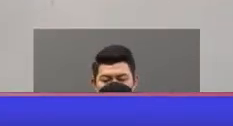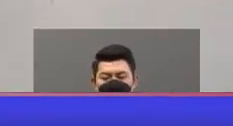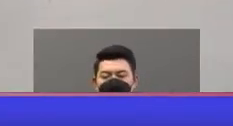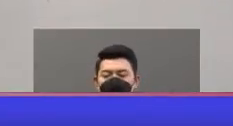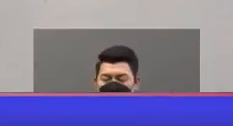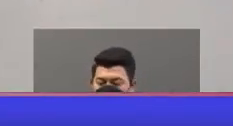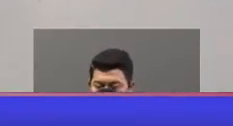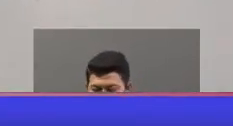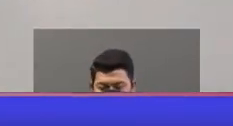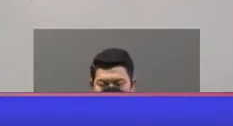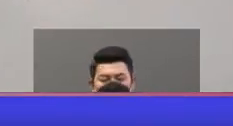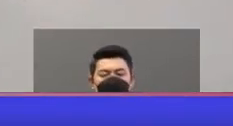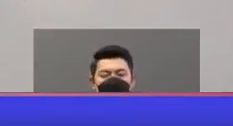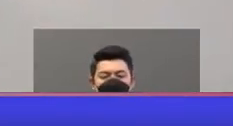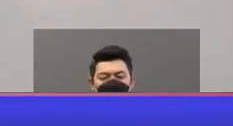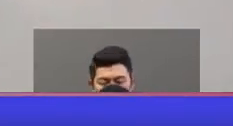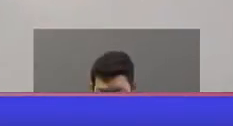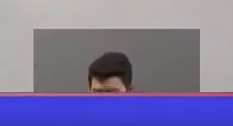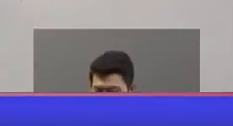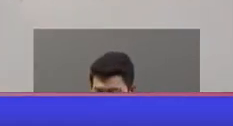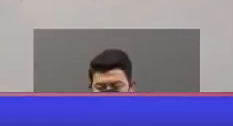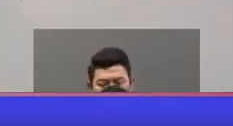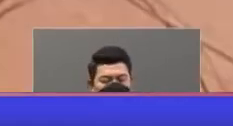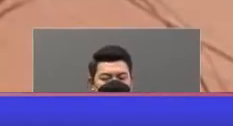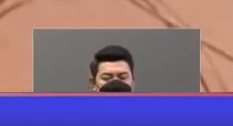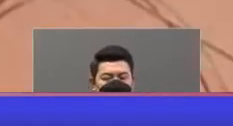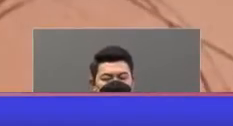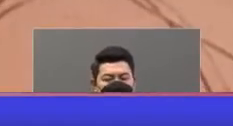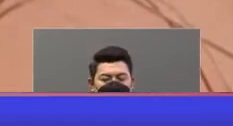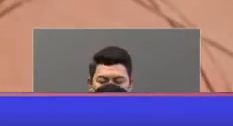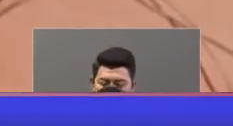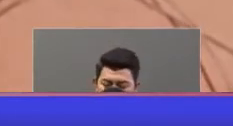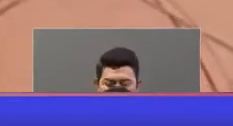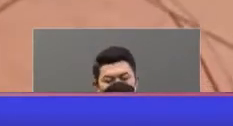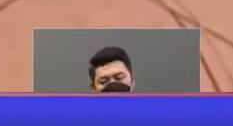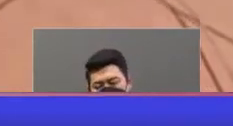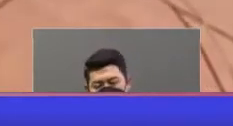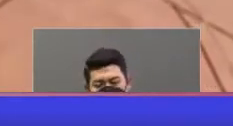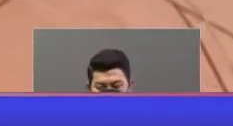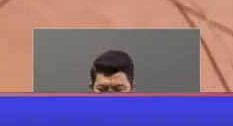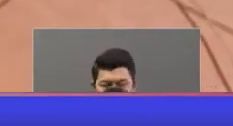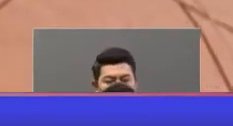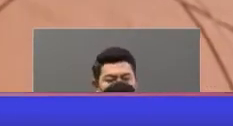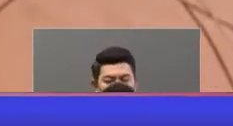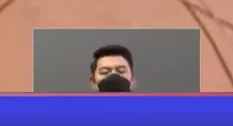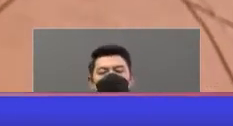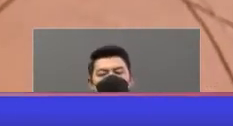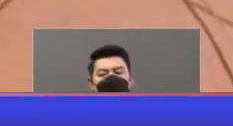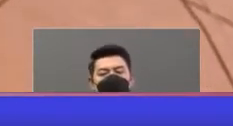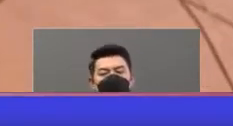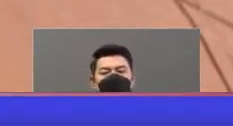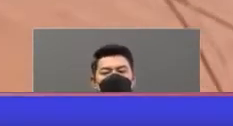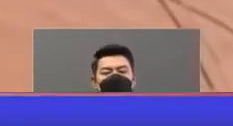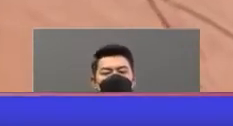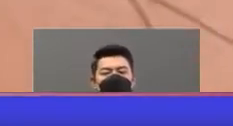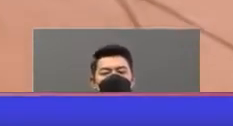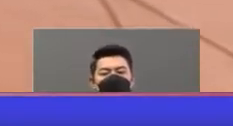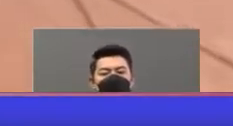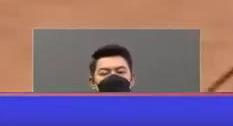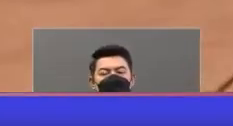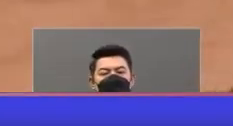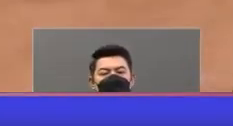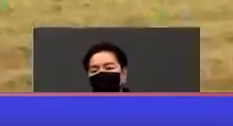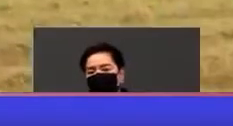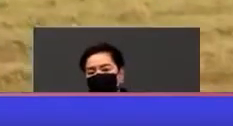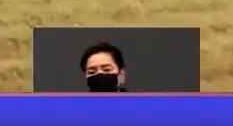ร่ชาวสวนที่เขาเดือดร้อนเนี่ยมันรอไม่ได ้ นะคะเพราะฉะนั้นตอนนี้ก็เลยได้มีการสำรวจคร่าวๆก่อนนะแล้ว